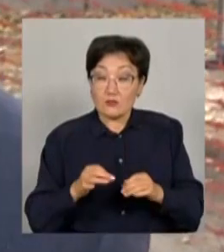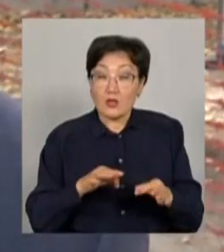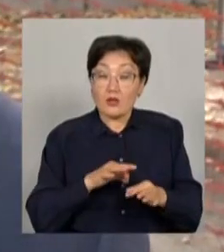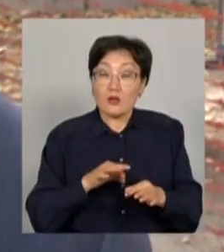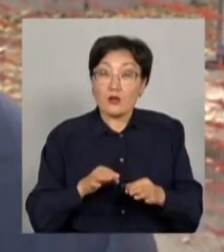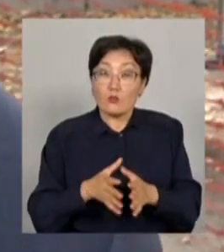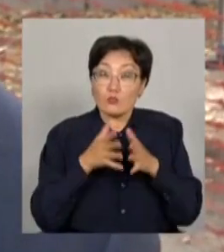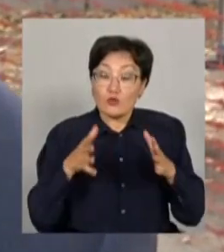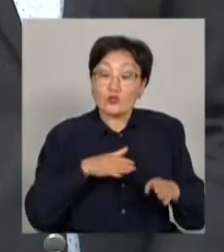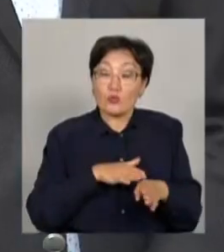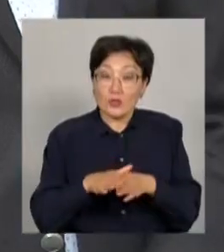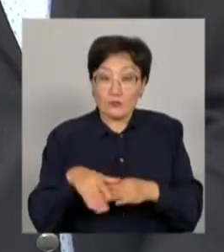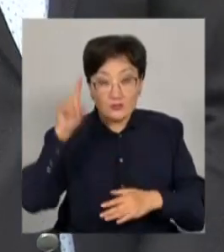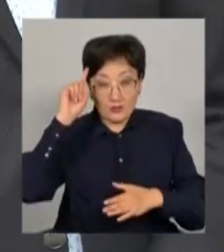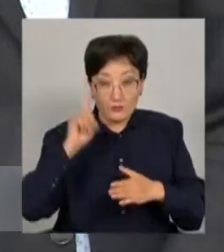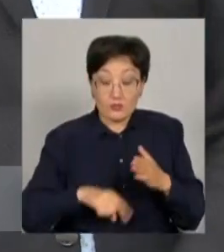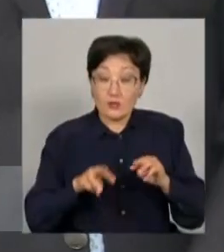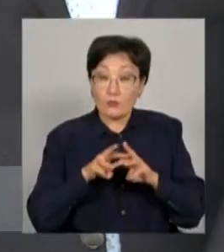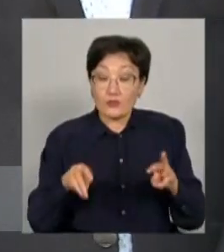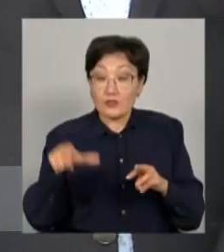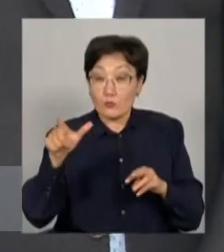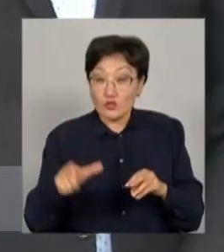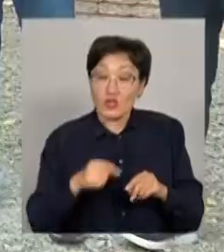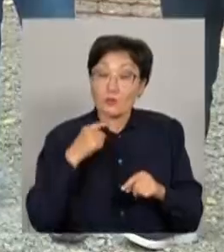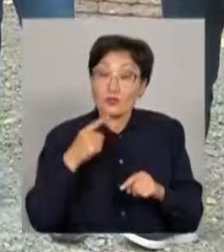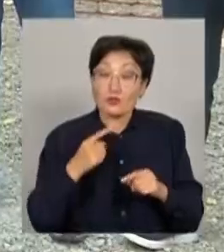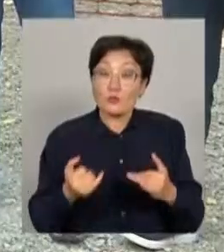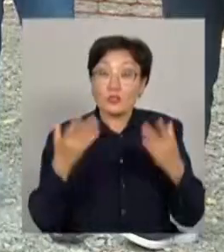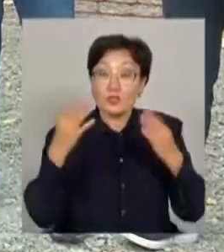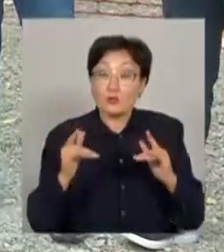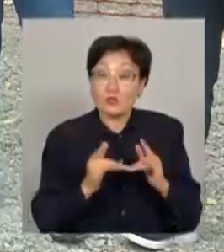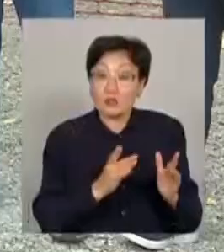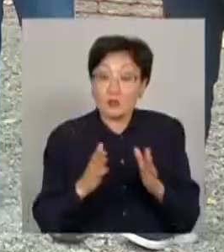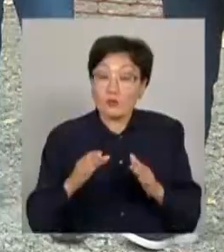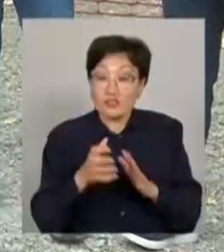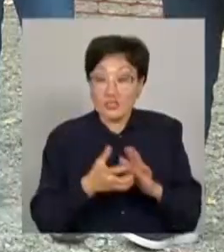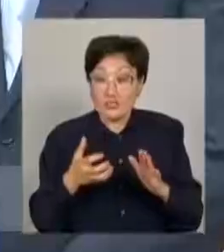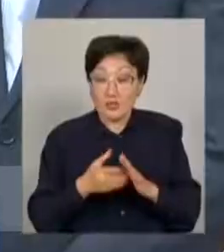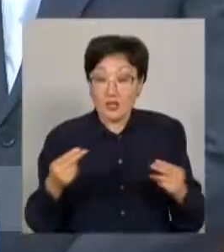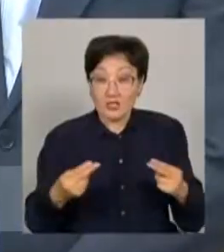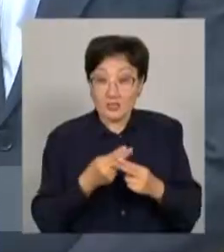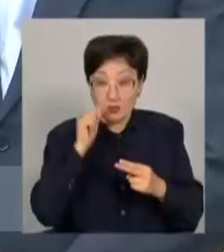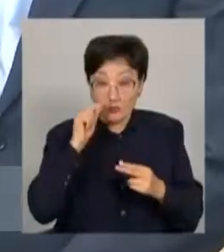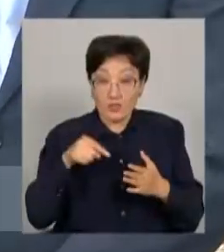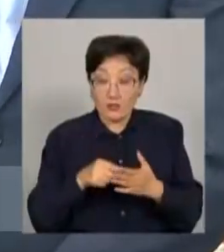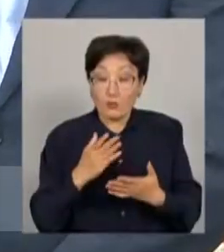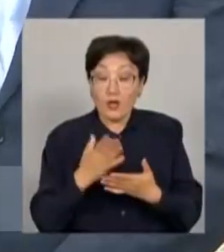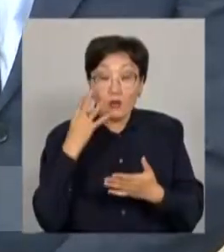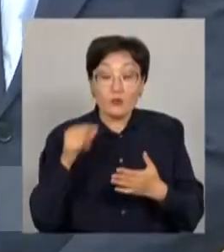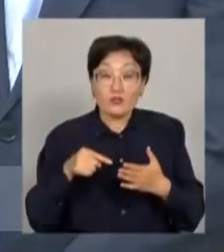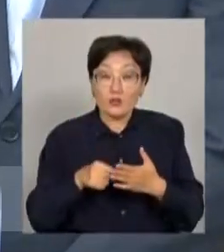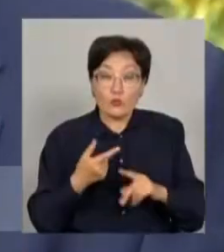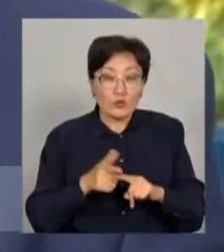орындаймыз деген үмітіміз бар. Ал министр Саясат Нұрбектің айтуынша, бүгінде жатақхана тапшылығы Астана мен Шымкентте де бар. Алайда Алматыда